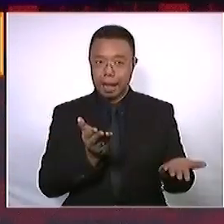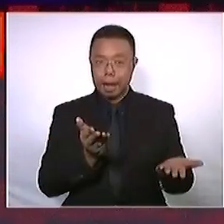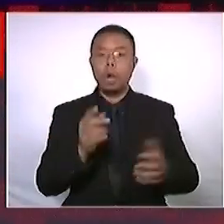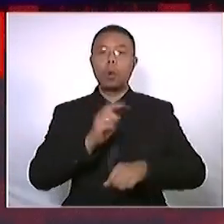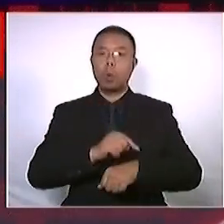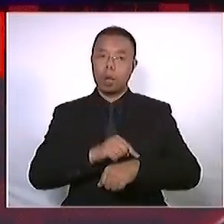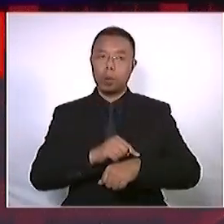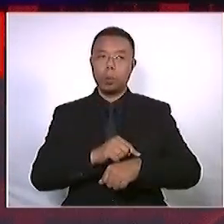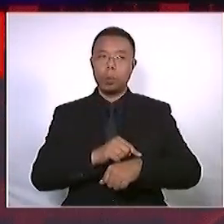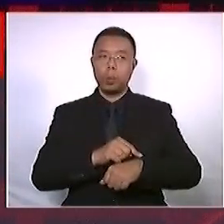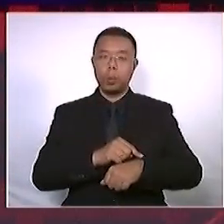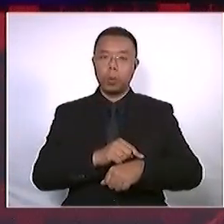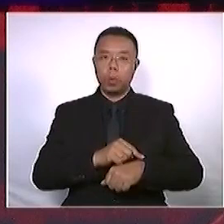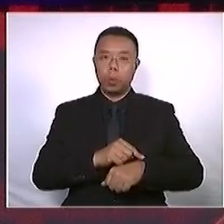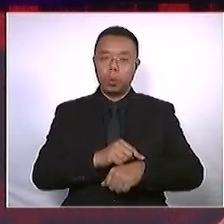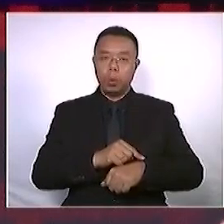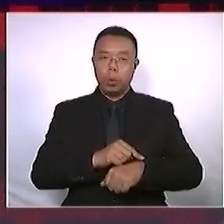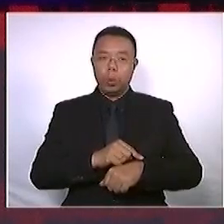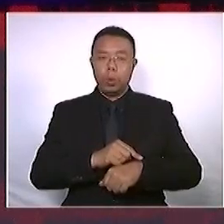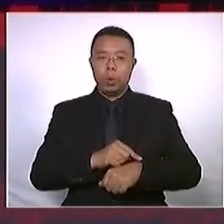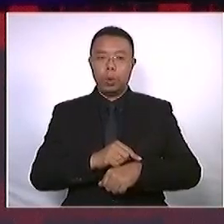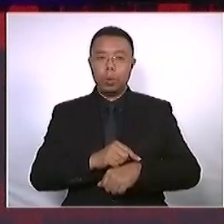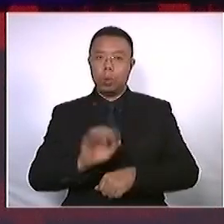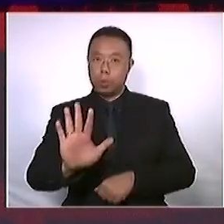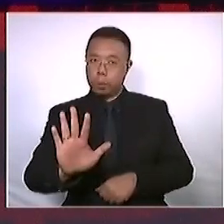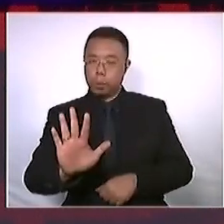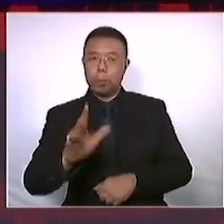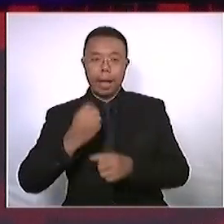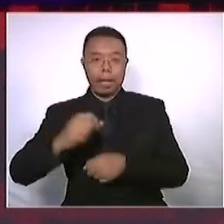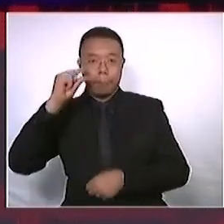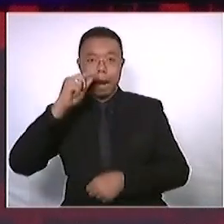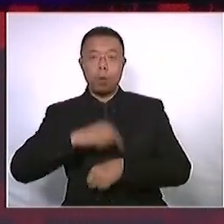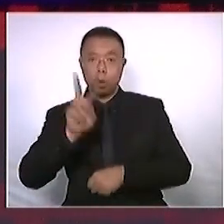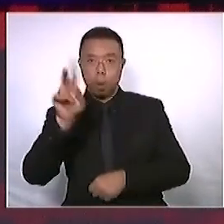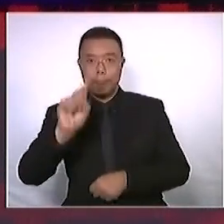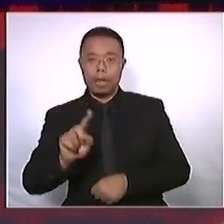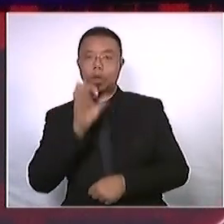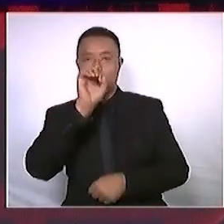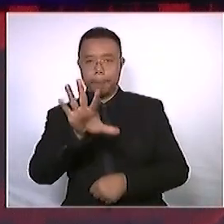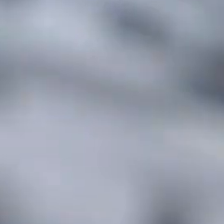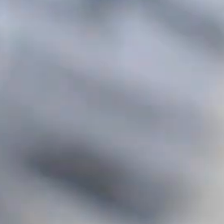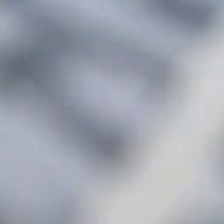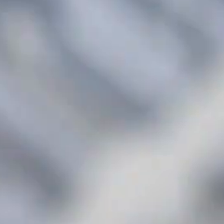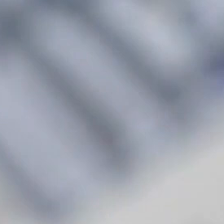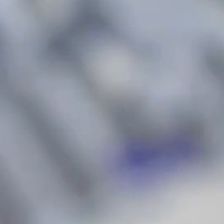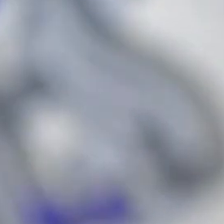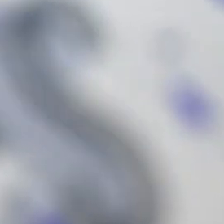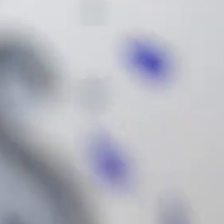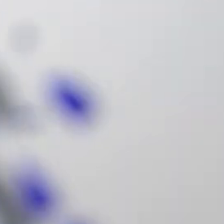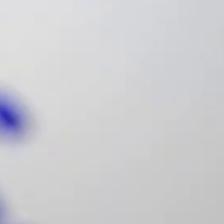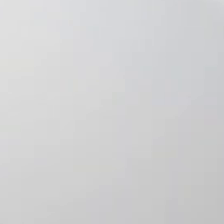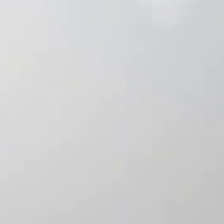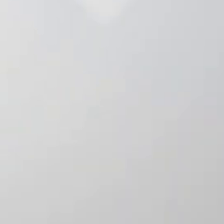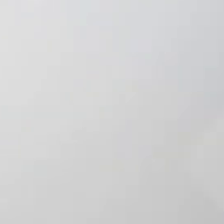waktu anda pakbran waktu anda 2 menit untuk menanggapi